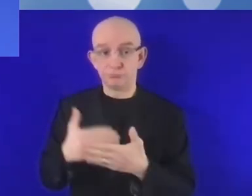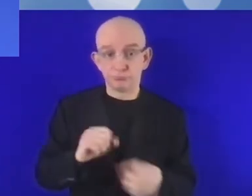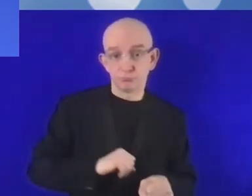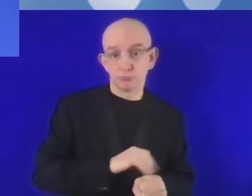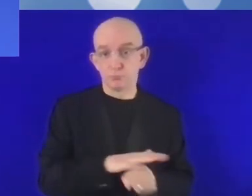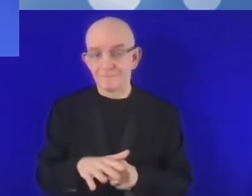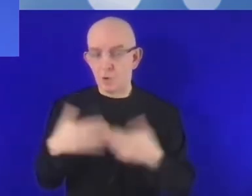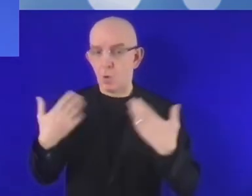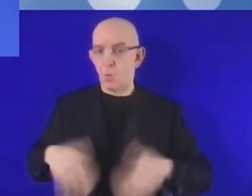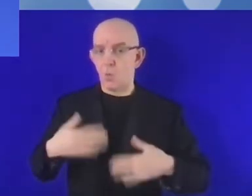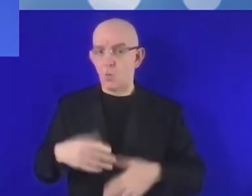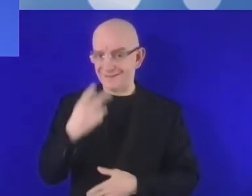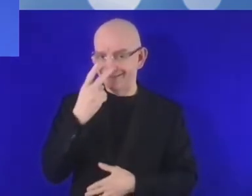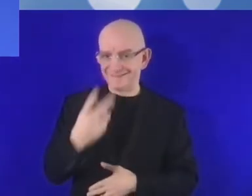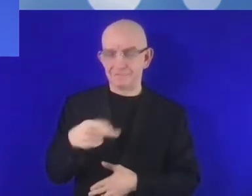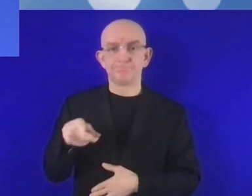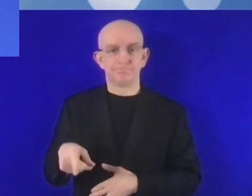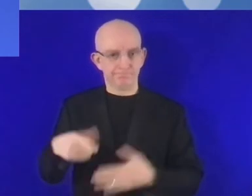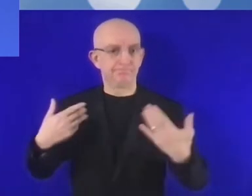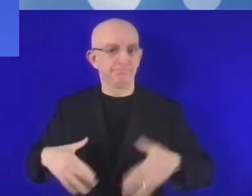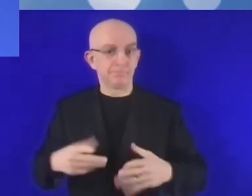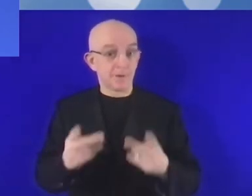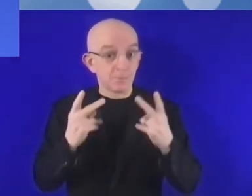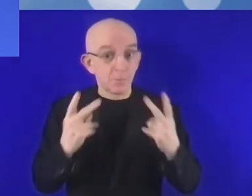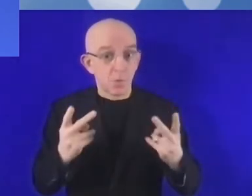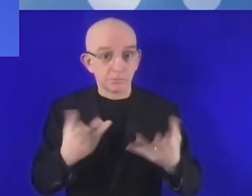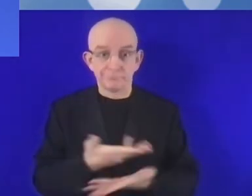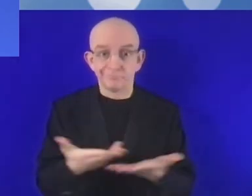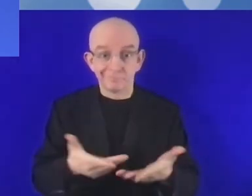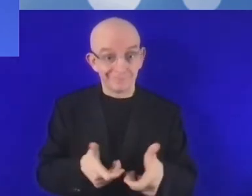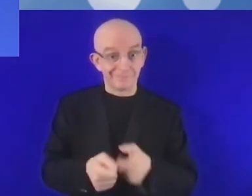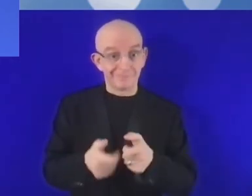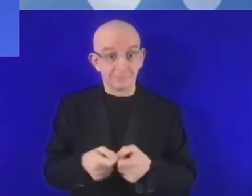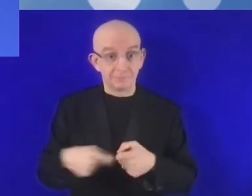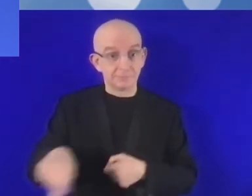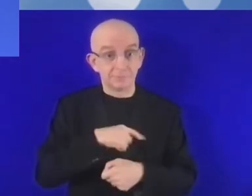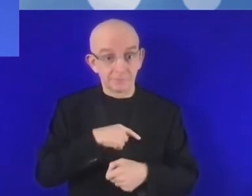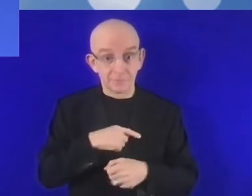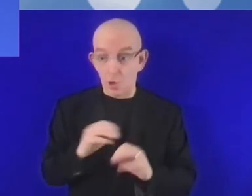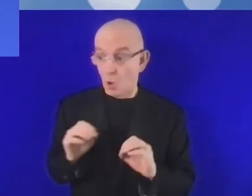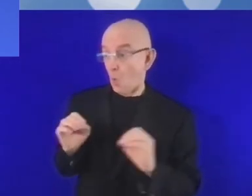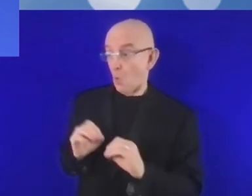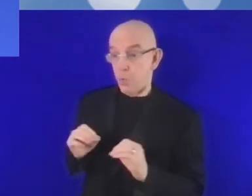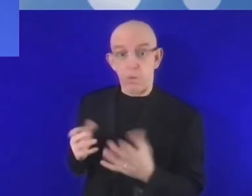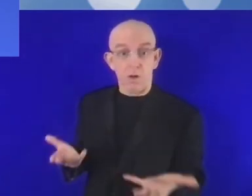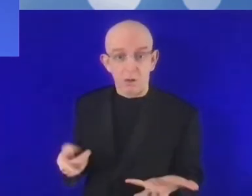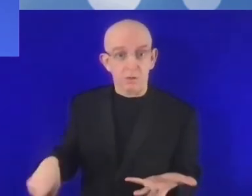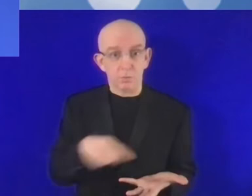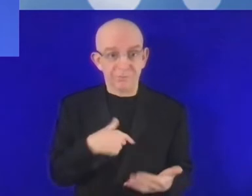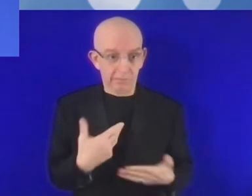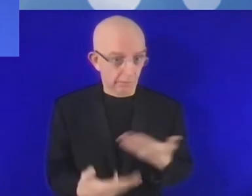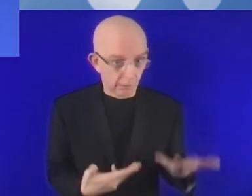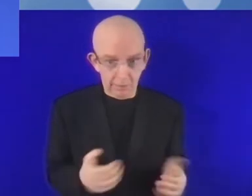تدبير الكثير من الإجراءات والأمور الحياة اليومية. فنحن درسنا